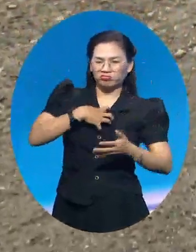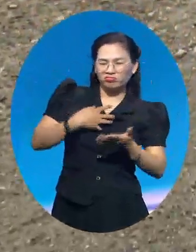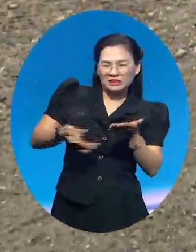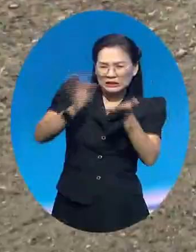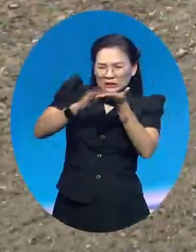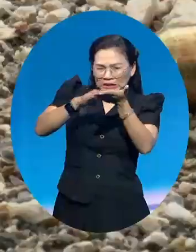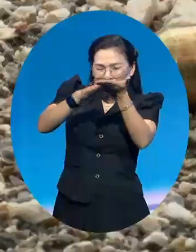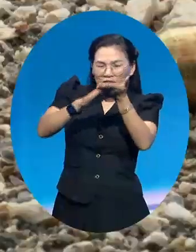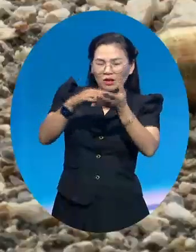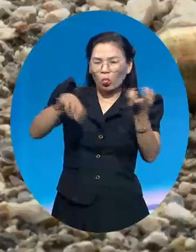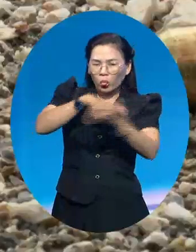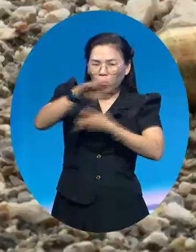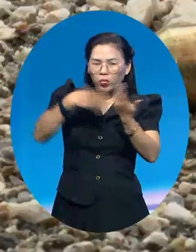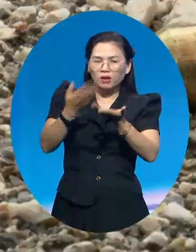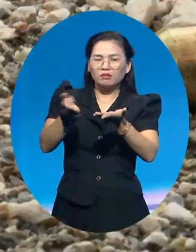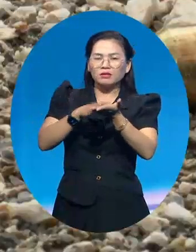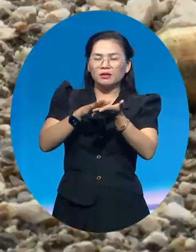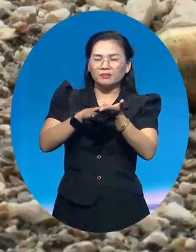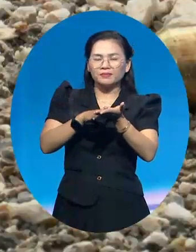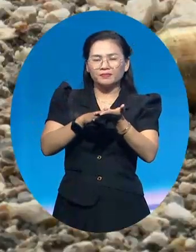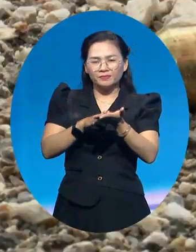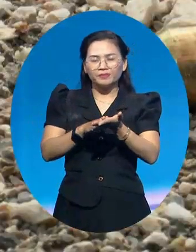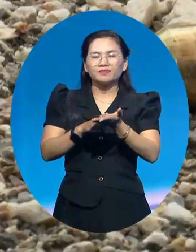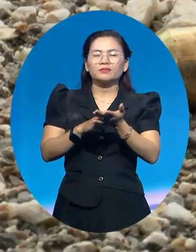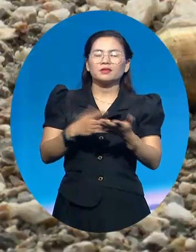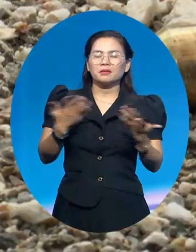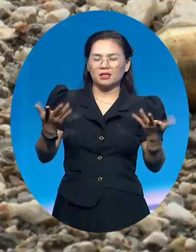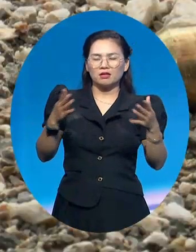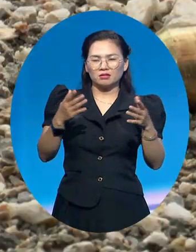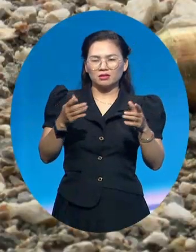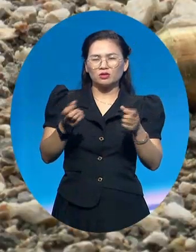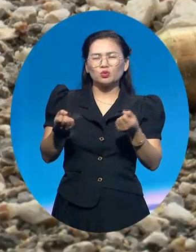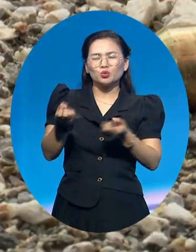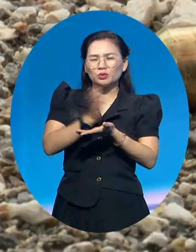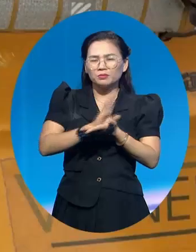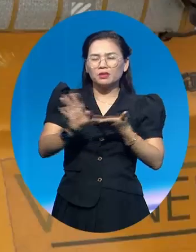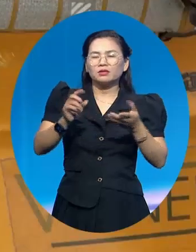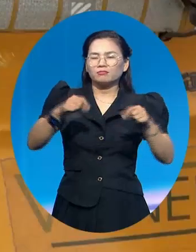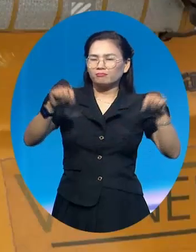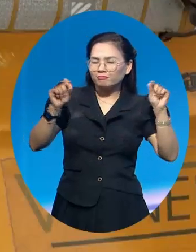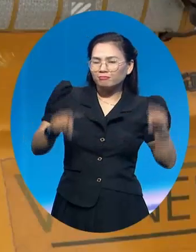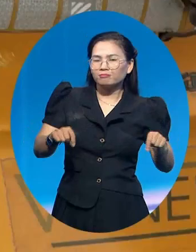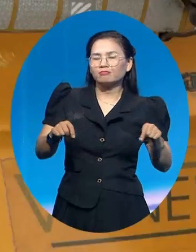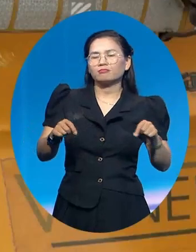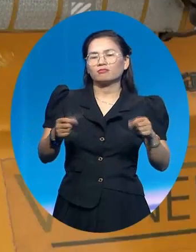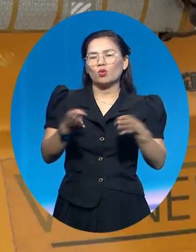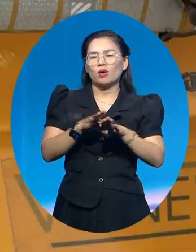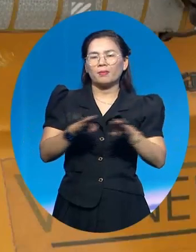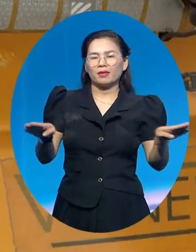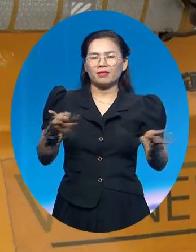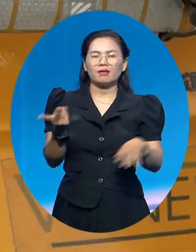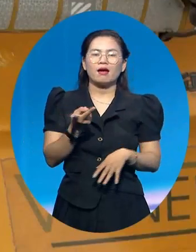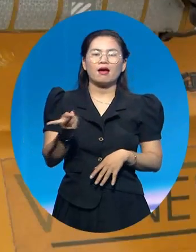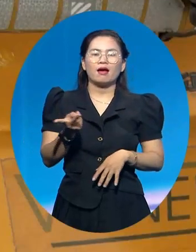thời điểm mà Mỹ và Liên minh châu EU đang thúc đẩy một thỏa thuận bình thường hóa quan hệ giữa Serbia và Kosovo. Lãnh thổ